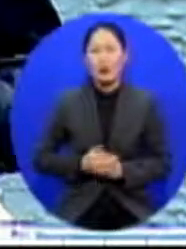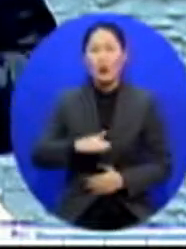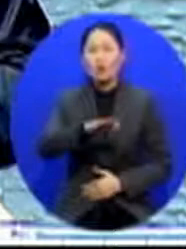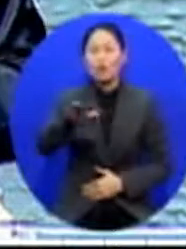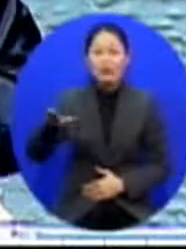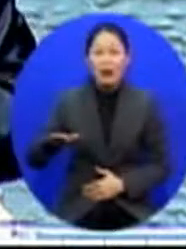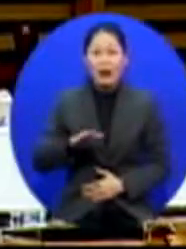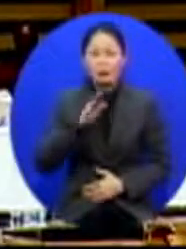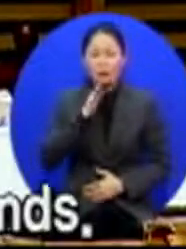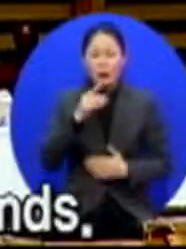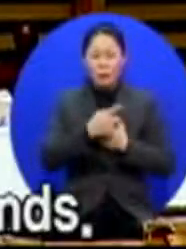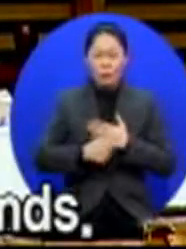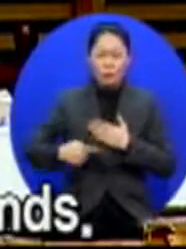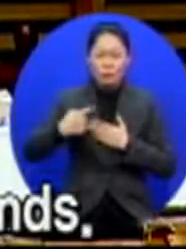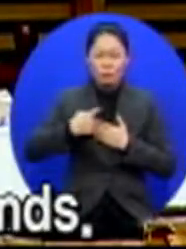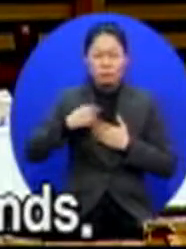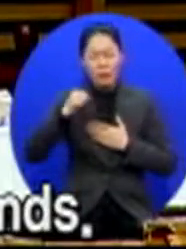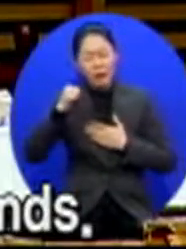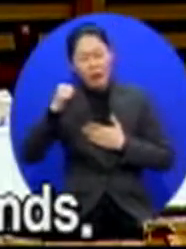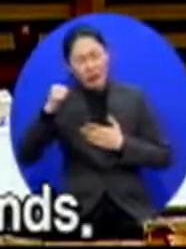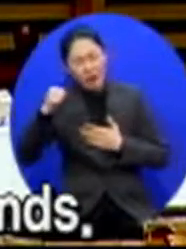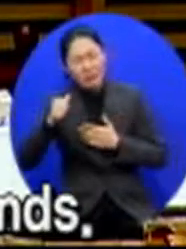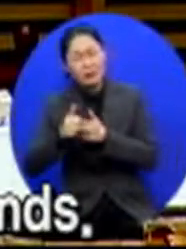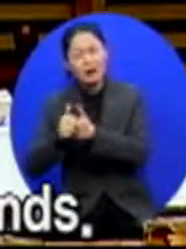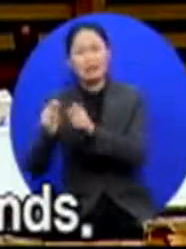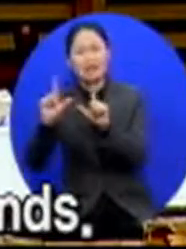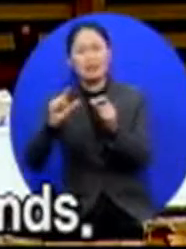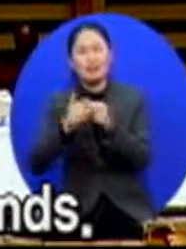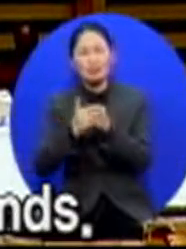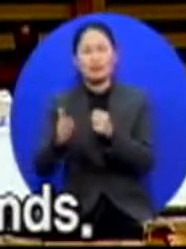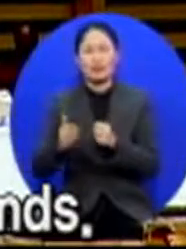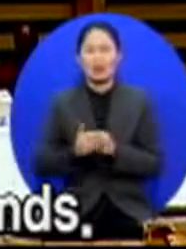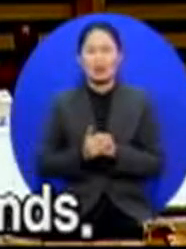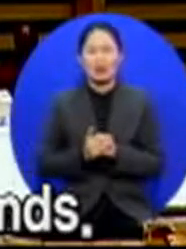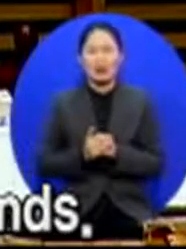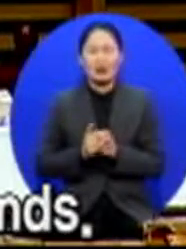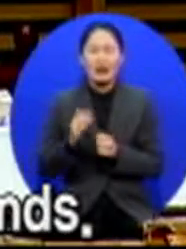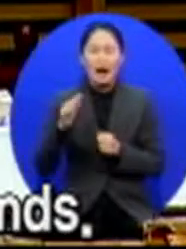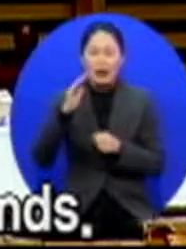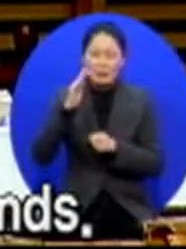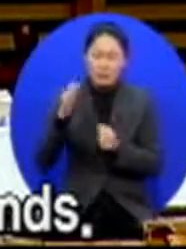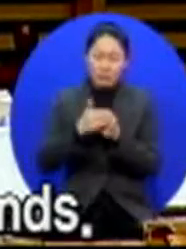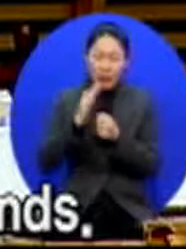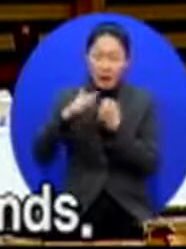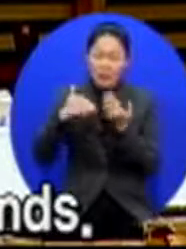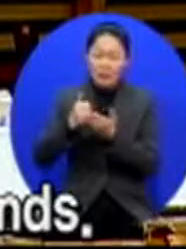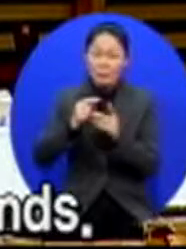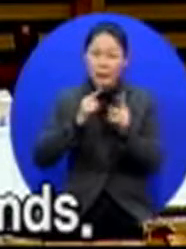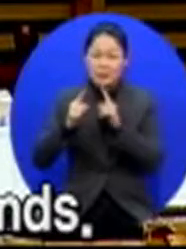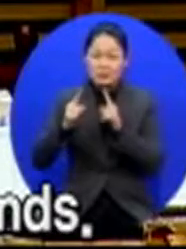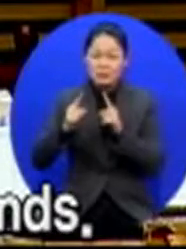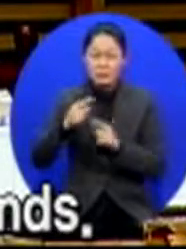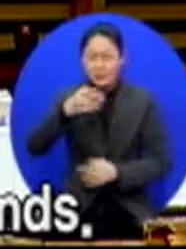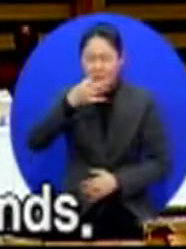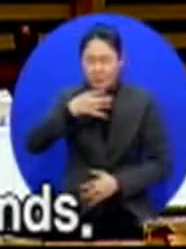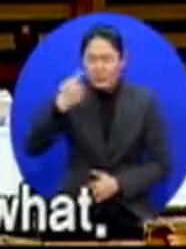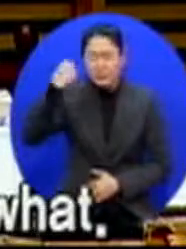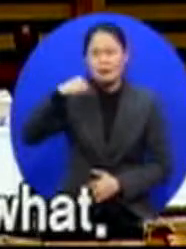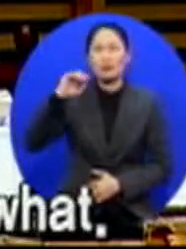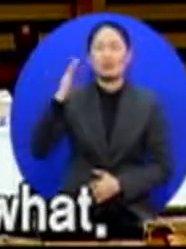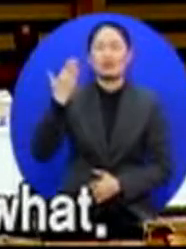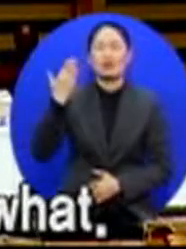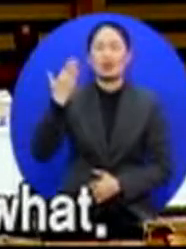워낙 육신에 매여 삽니다 그래서 하나님의 말씀이 힘들어 느껴지는 거예요